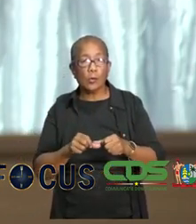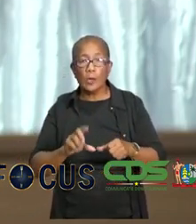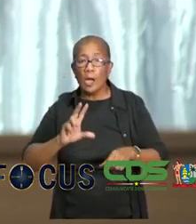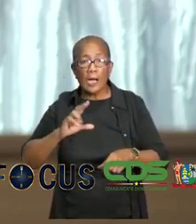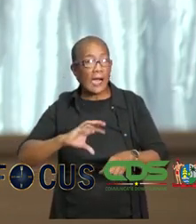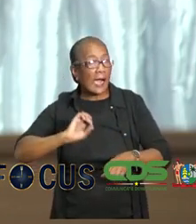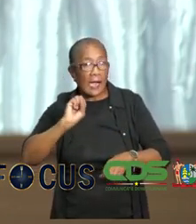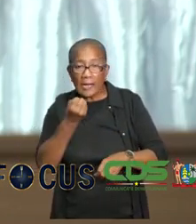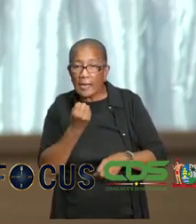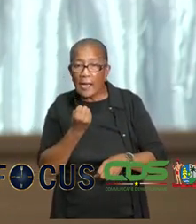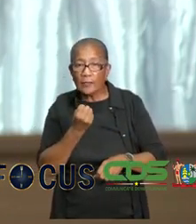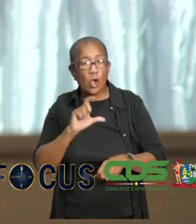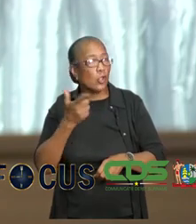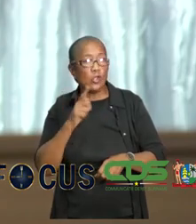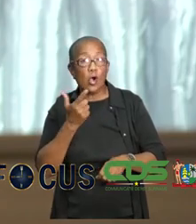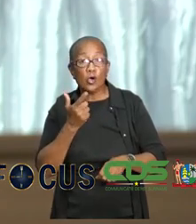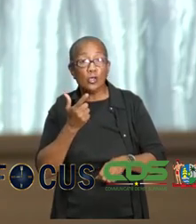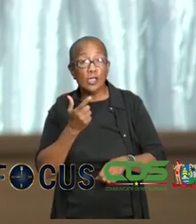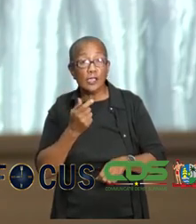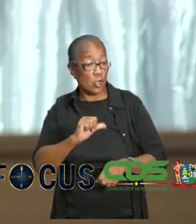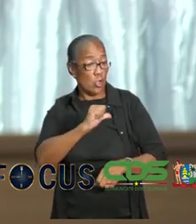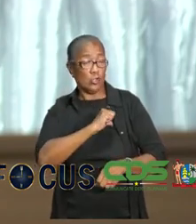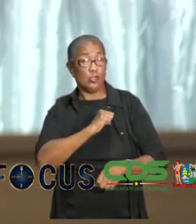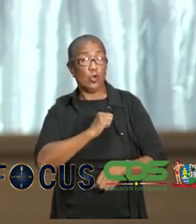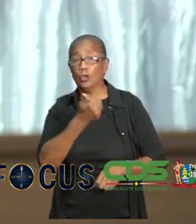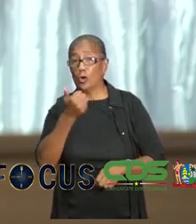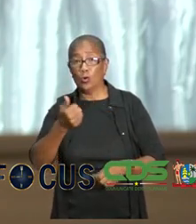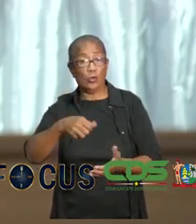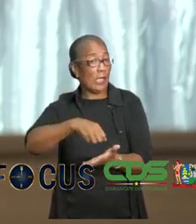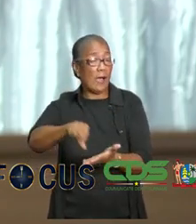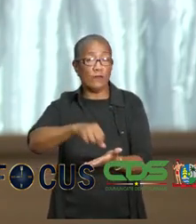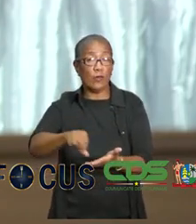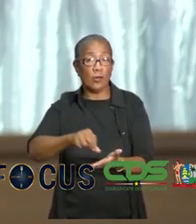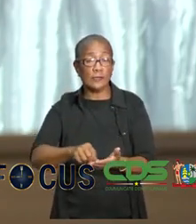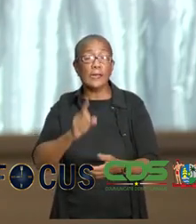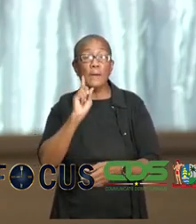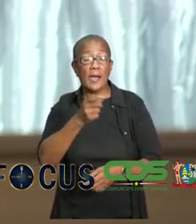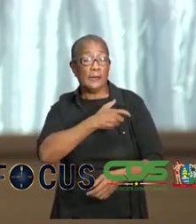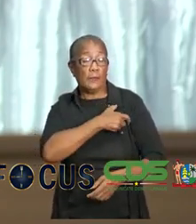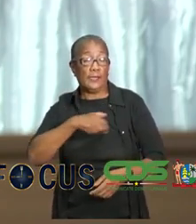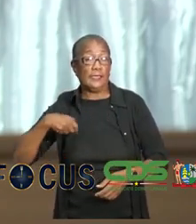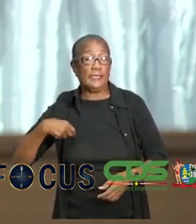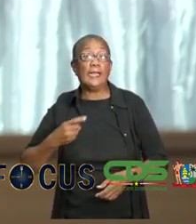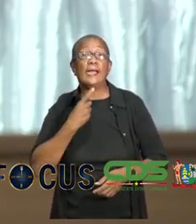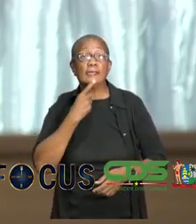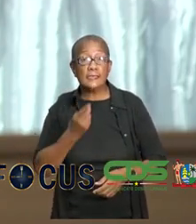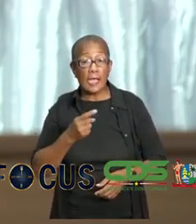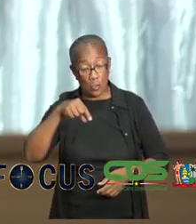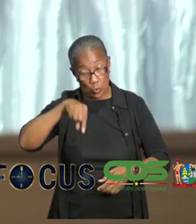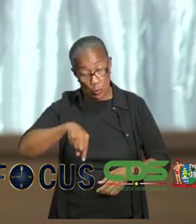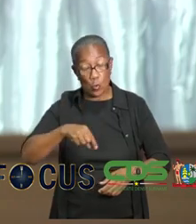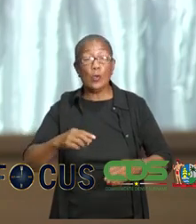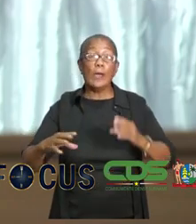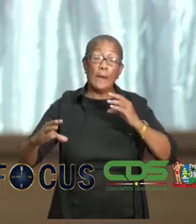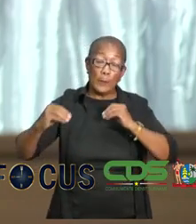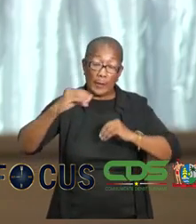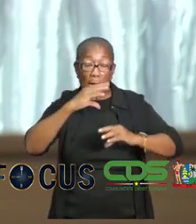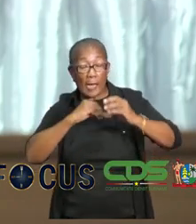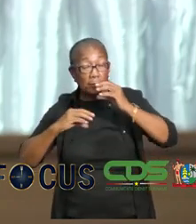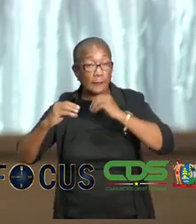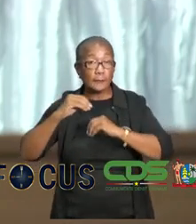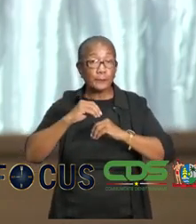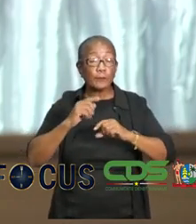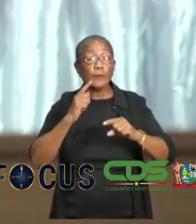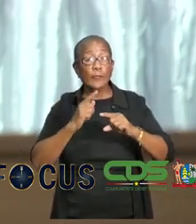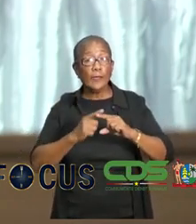om schulden goed af te lossen. Maar de president heeft ook aangegeven dat we in gesprek zijn daarover.